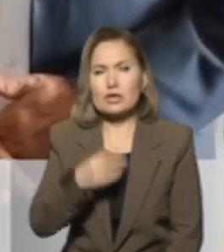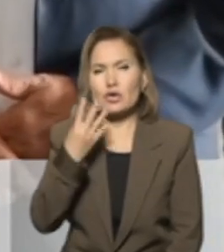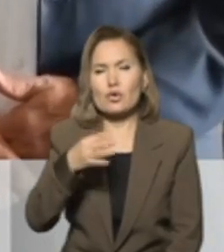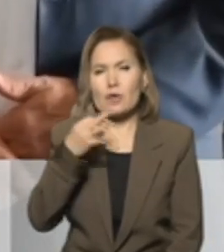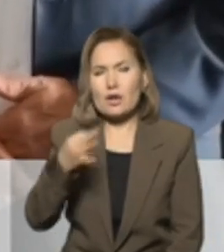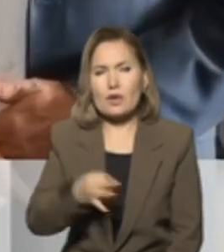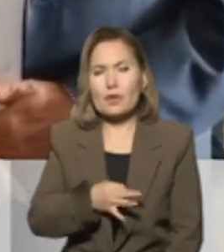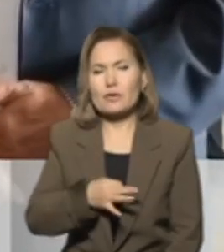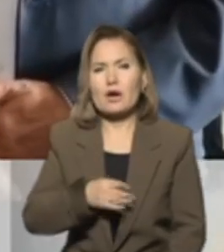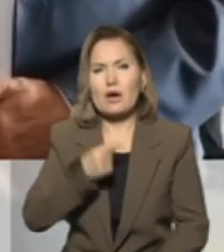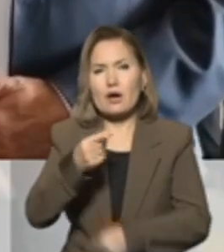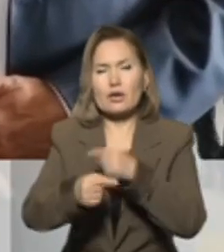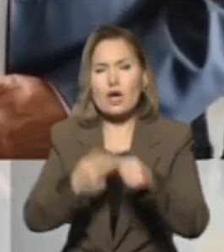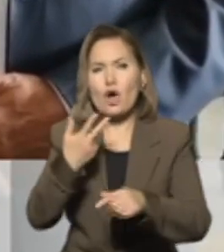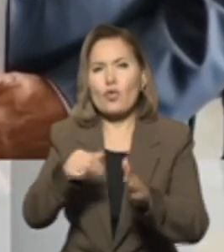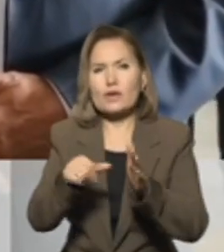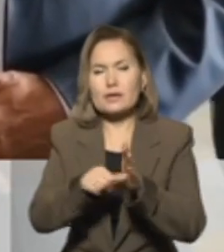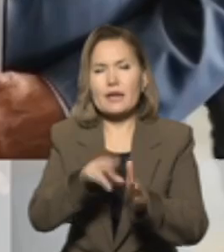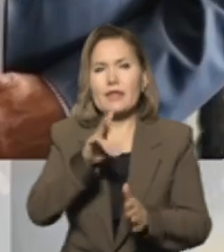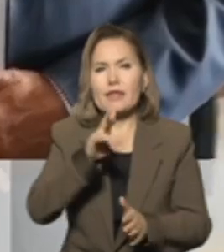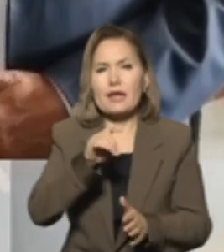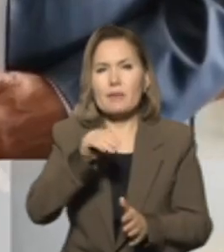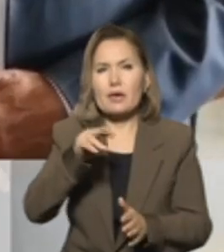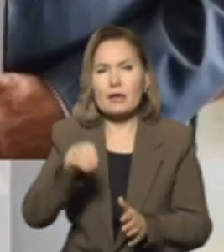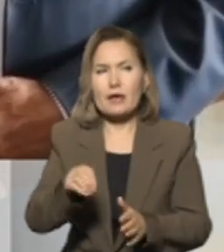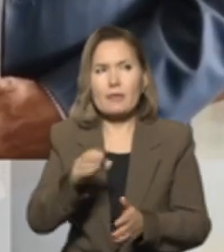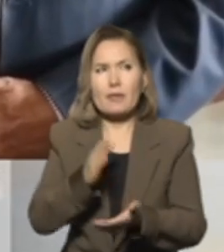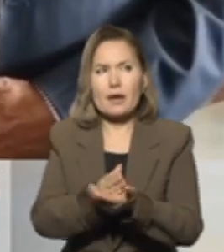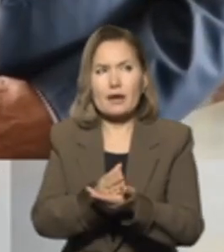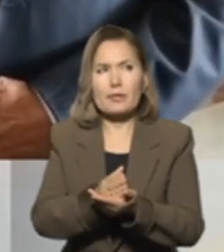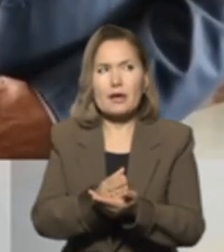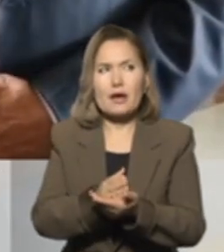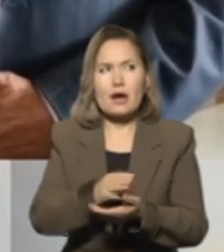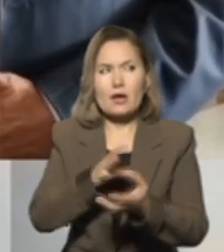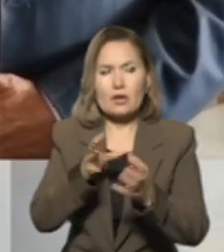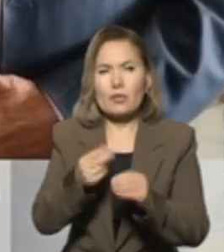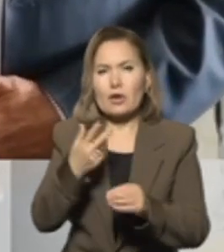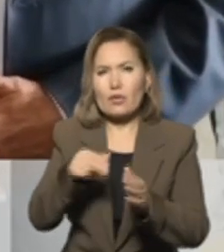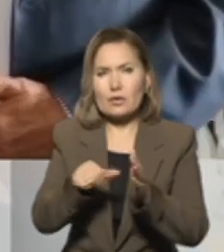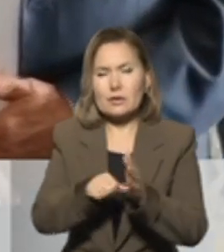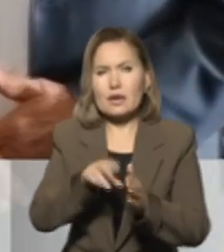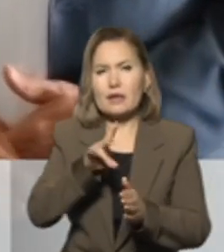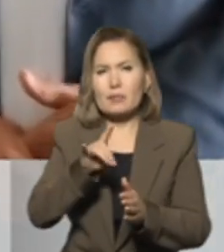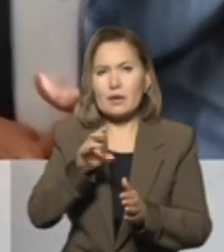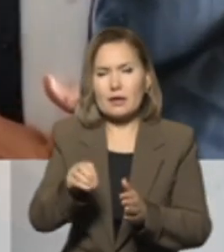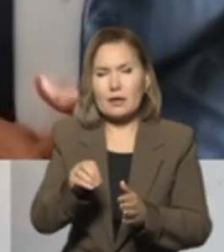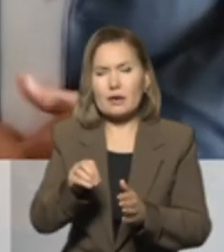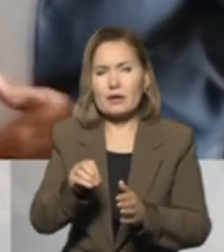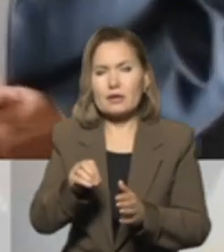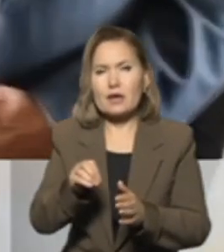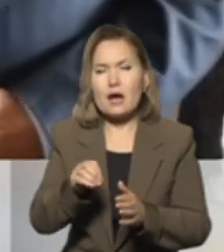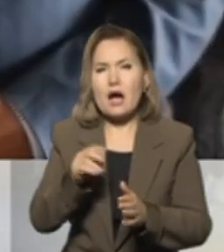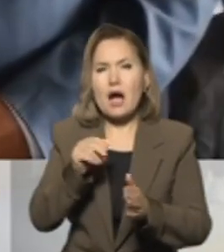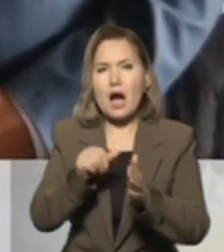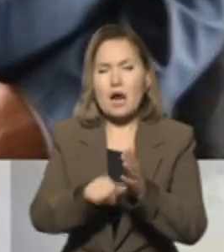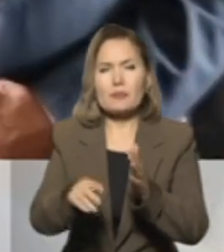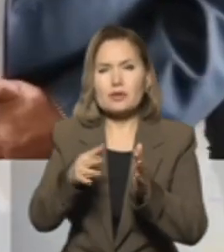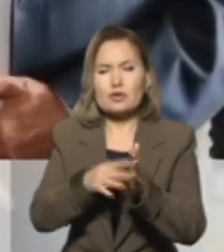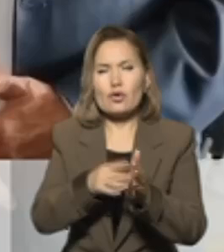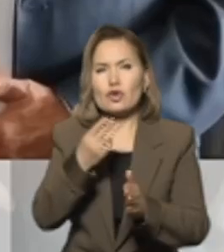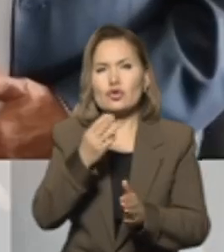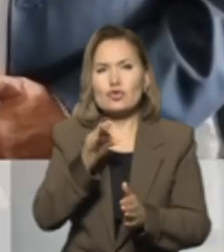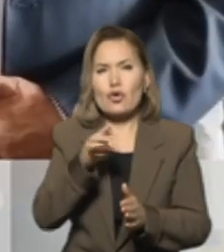Вот зато не мирем бар Кудайдың бергені. Вот зато не миремнен 69 чөбірім